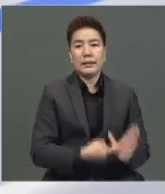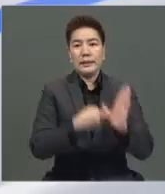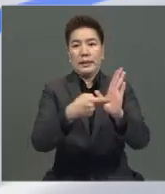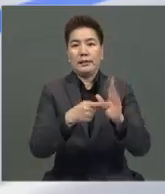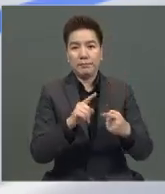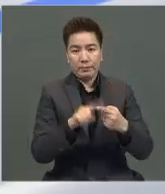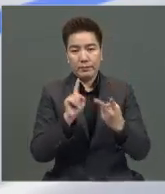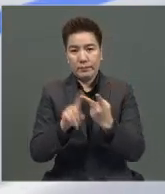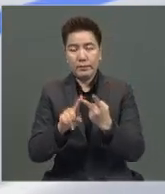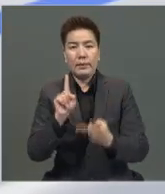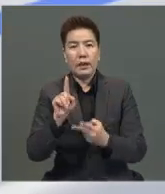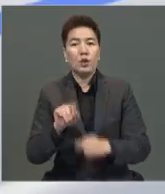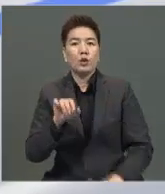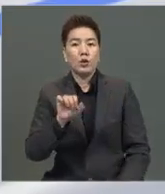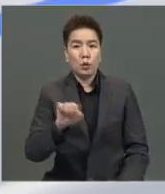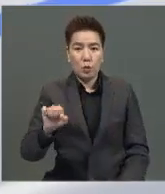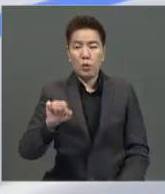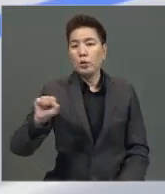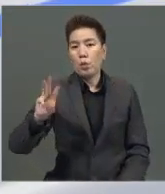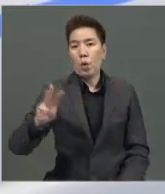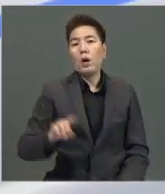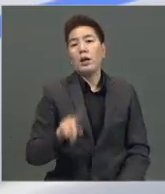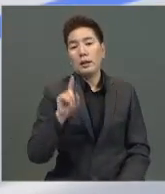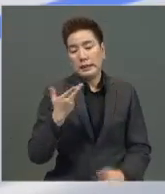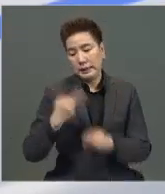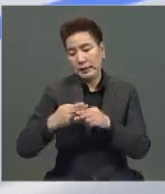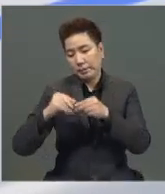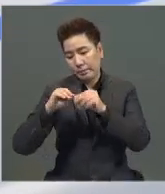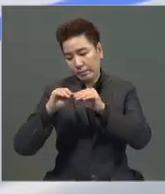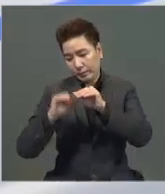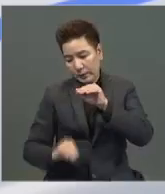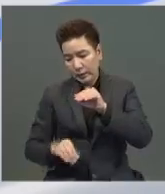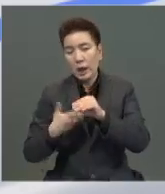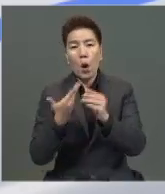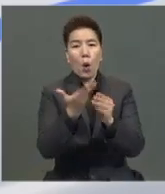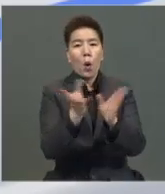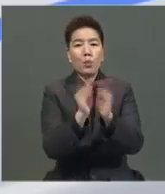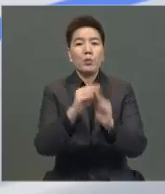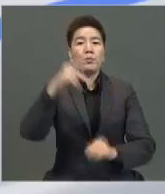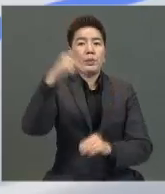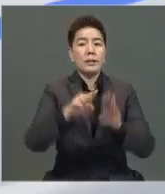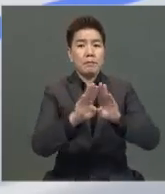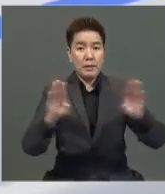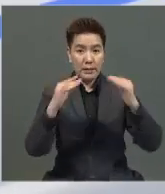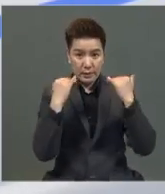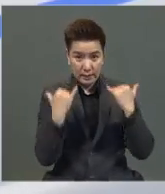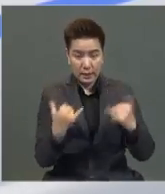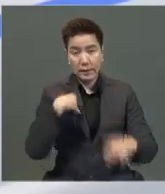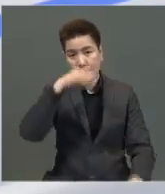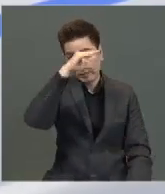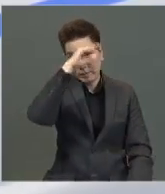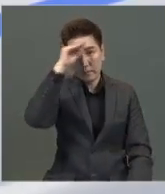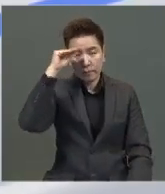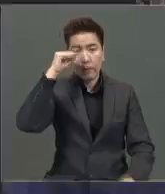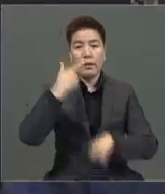ออีก1แนวทางในส่วนของสสและสวลงชื่อกันแล้วก็เสนอเพื่อขอเปิดการประชุมในเรื่องนี้นะคะนายชวนหลีก